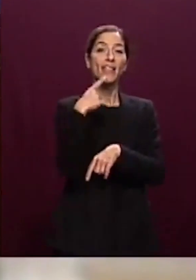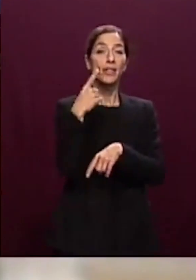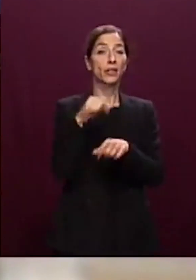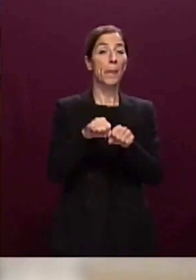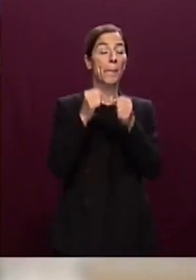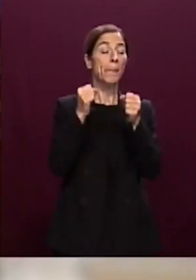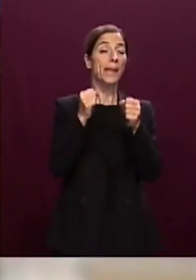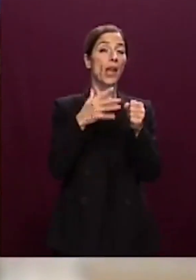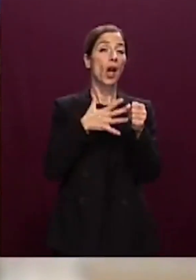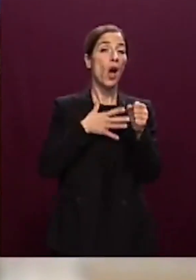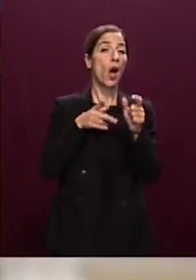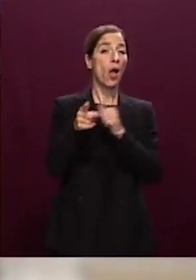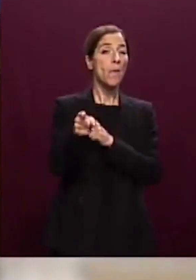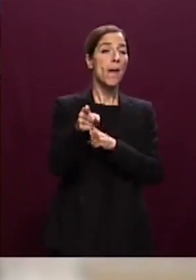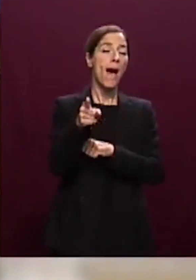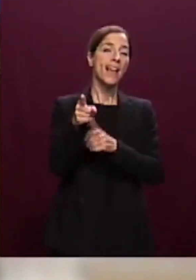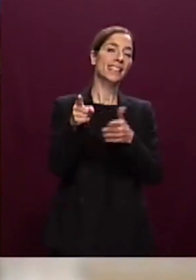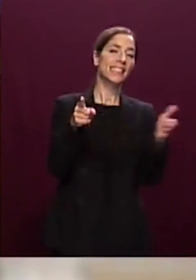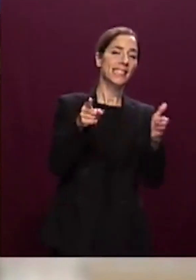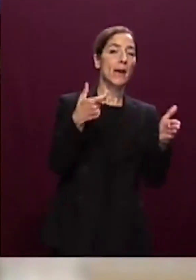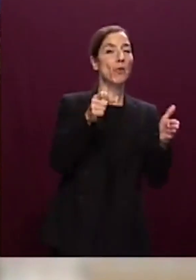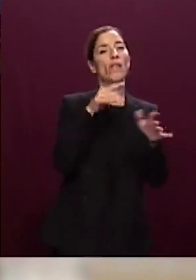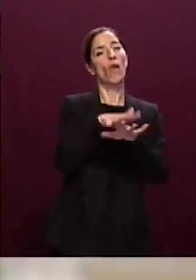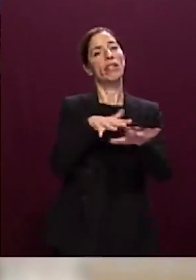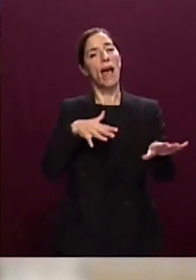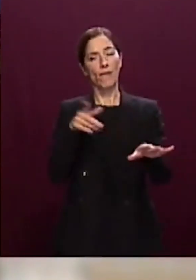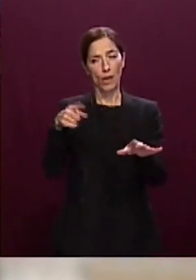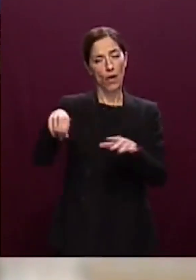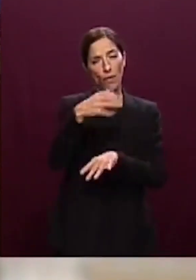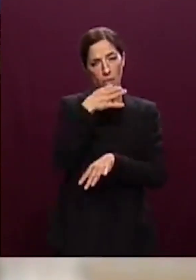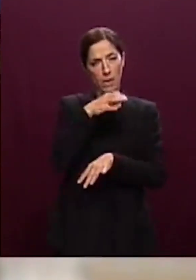magari perché voi siete capaci di tutto però vorrei